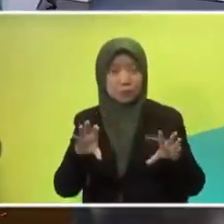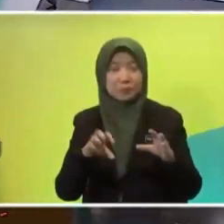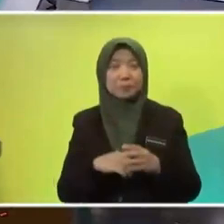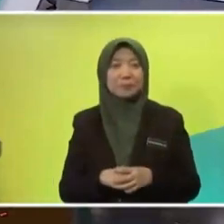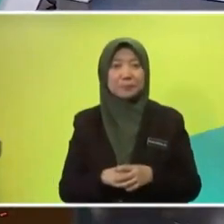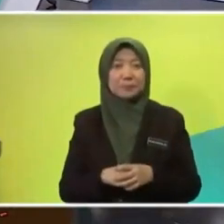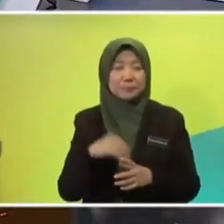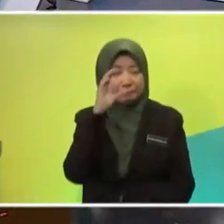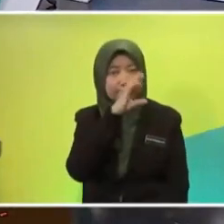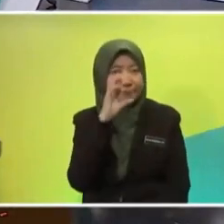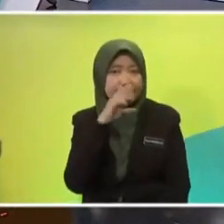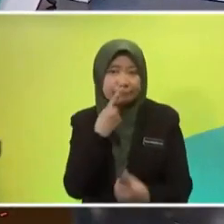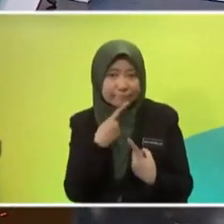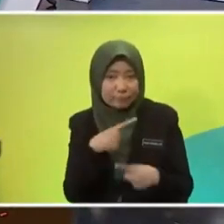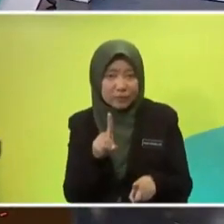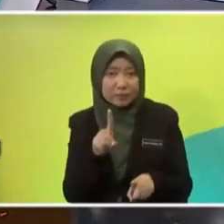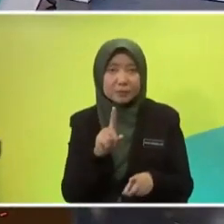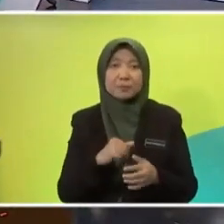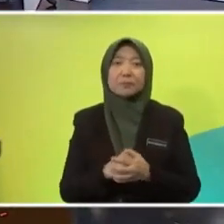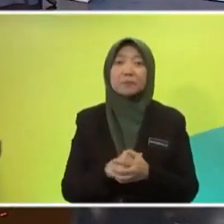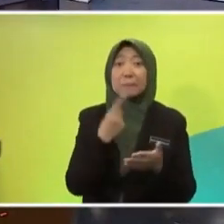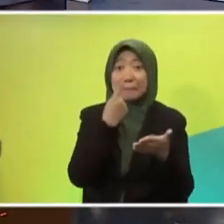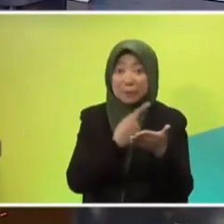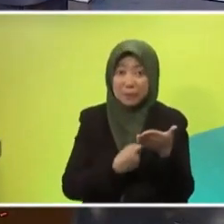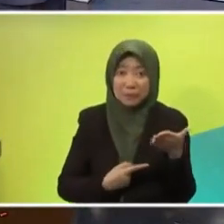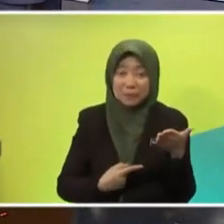Okey, boleh. Jawapannya Cikgu ialah